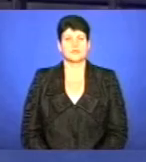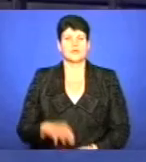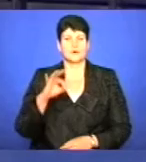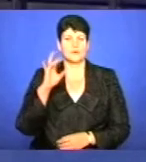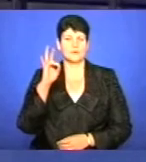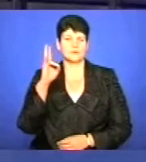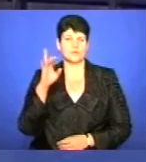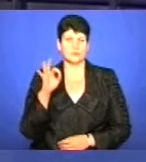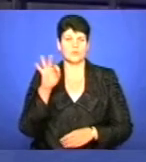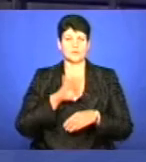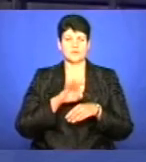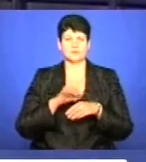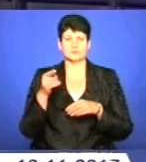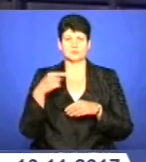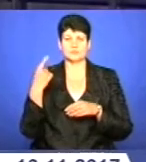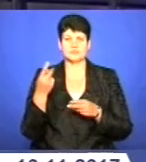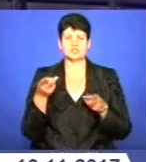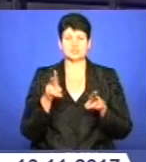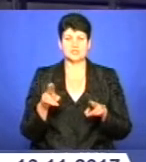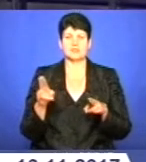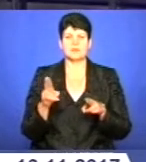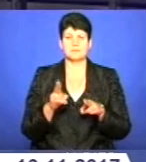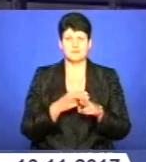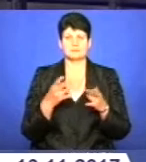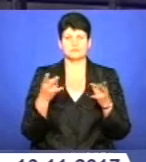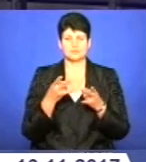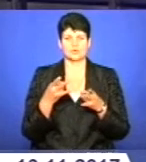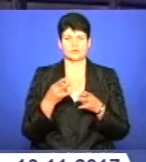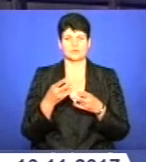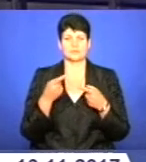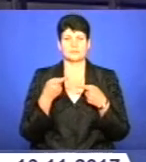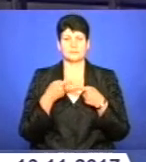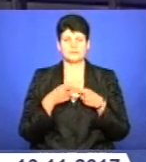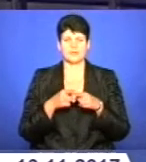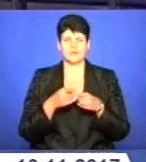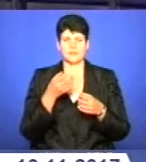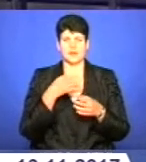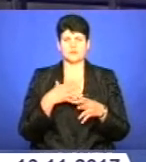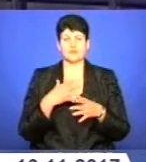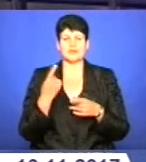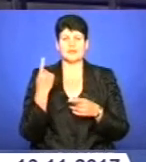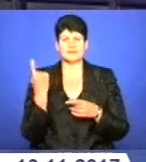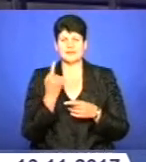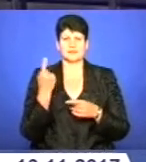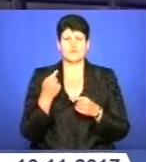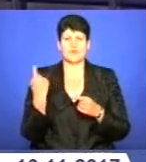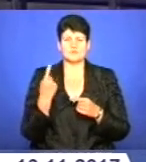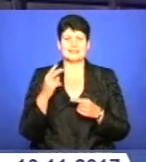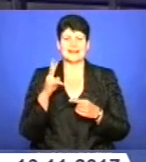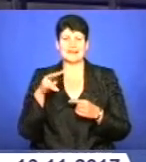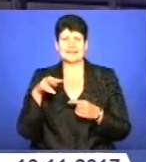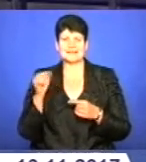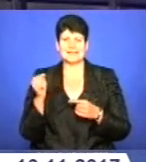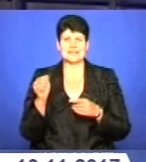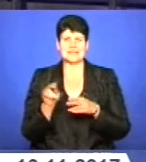Онкохворі Тернопільщини залишилися без життєво необхідного лікарського апарату. Єдиний в області клітинний сепаратор, який забезпечував